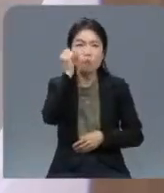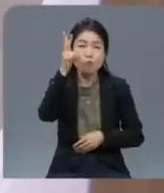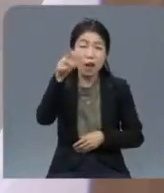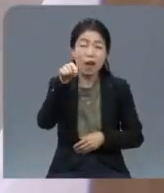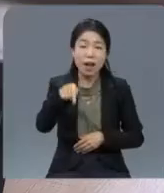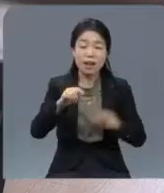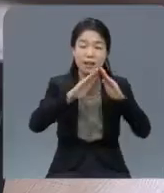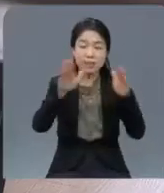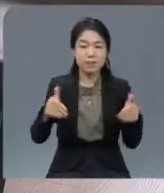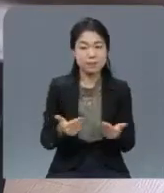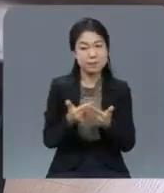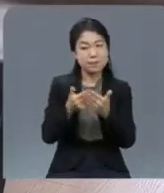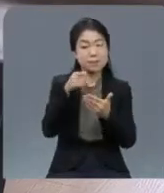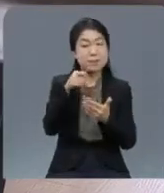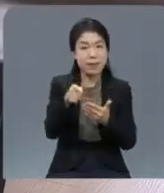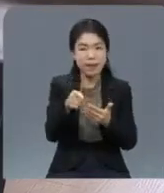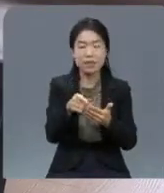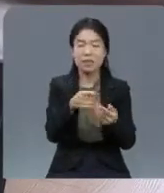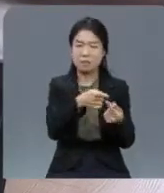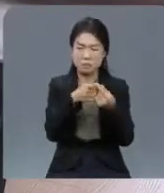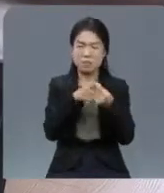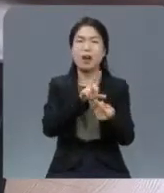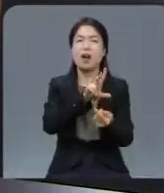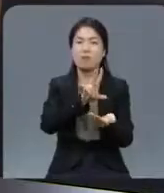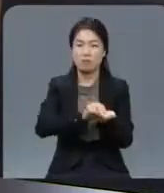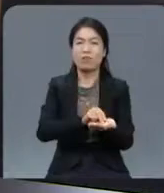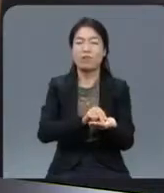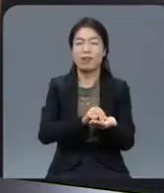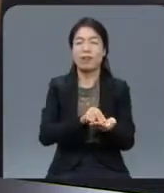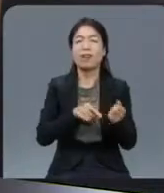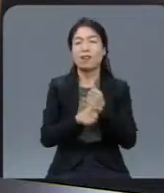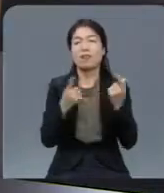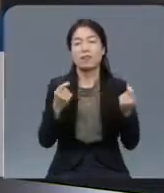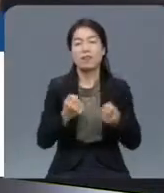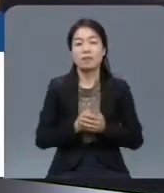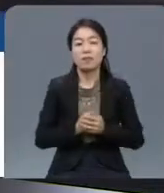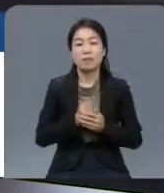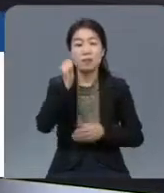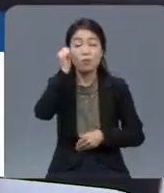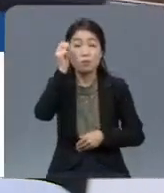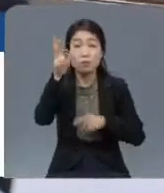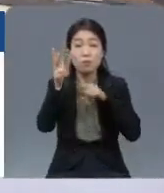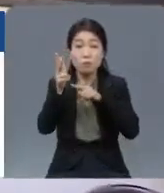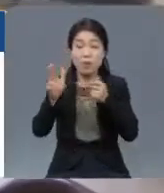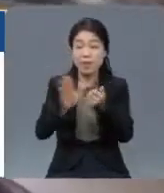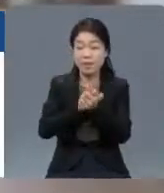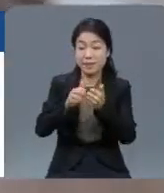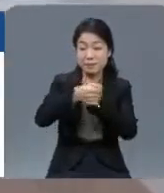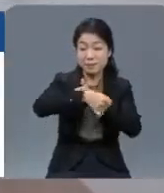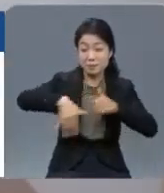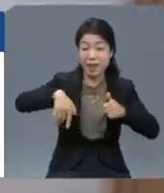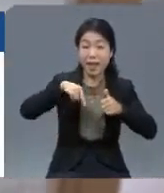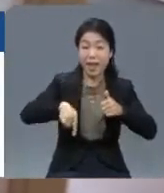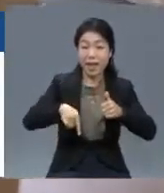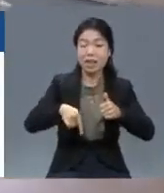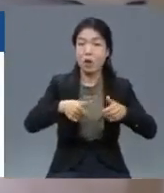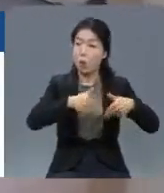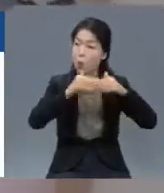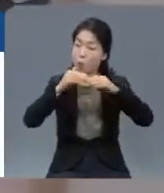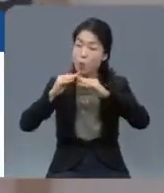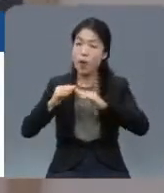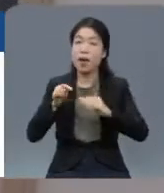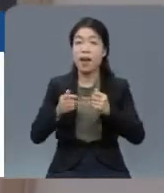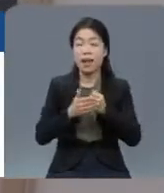전남 관광 활성화의 최우선 과제로 꼽히는 이유입니다. 숙박시설 서비스 인프라가 조성됨으로